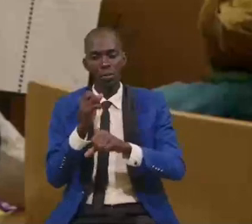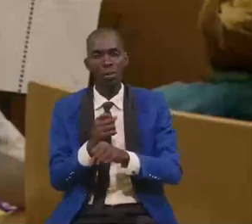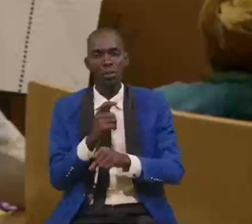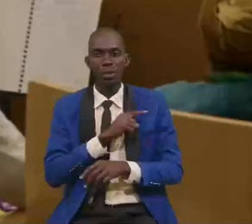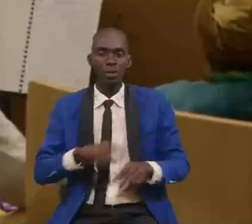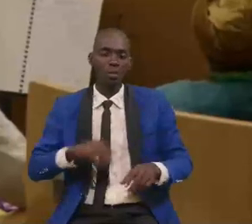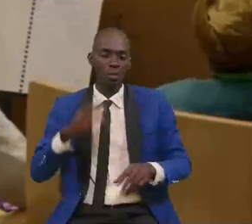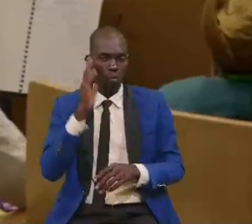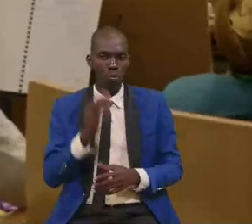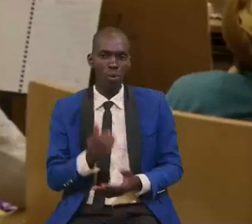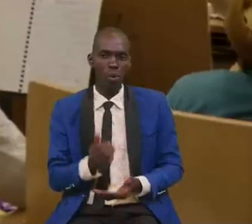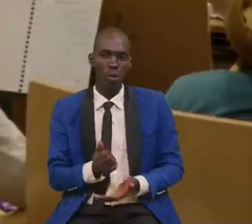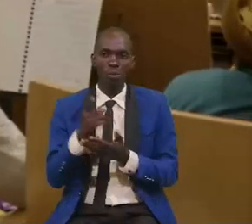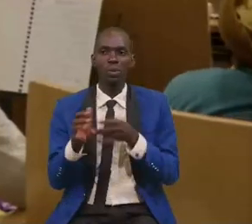vie.